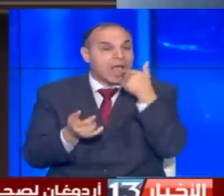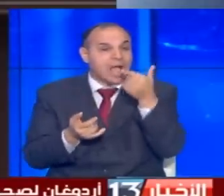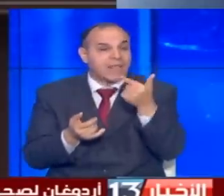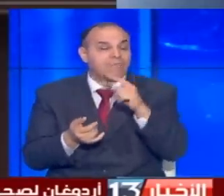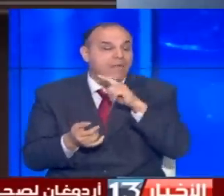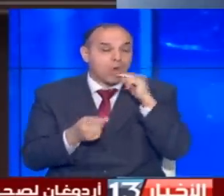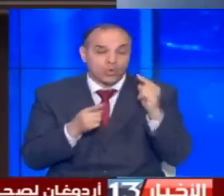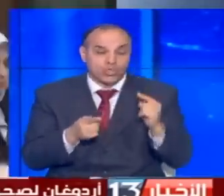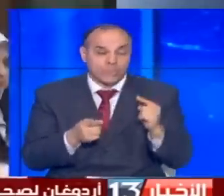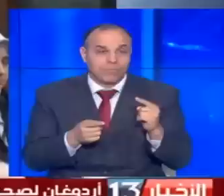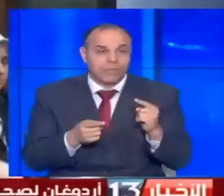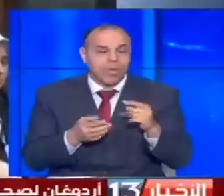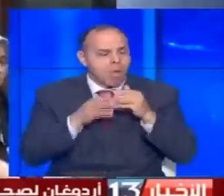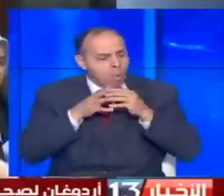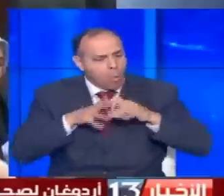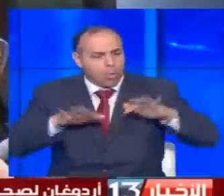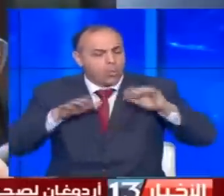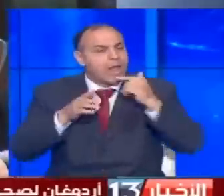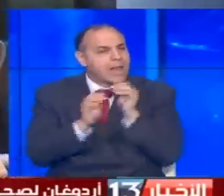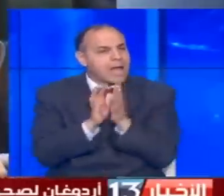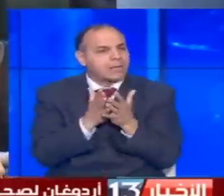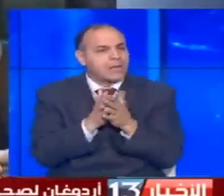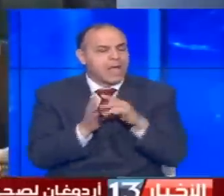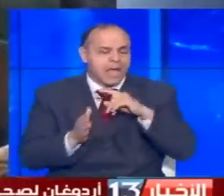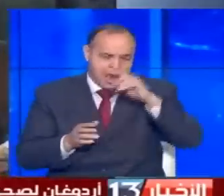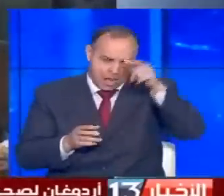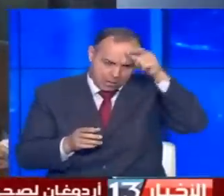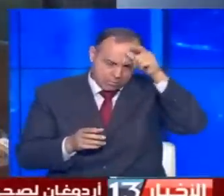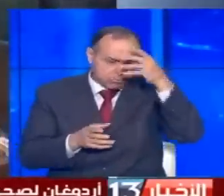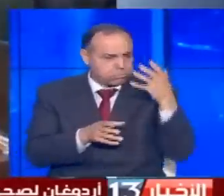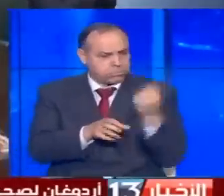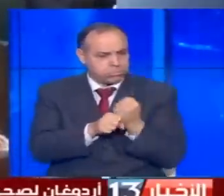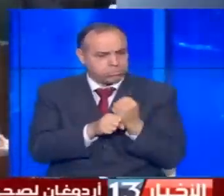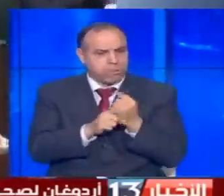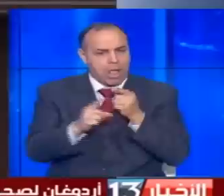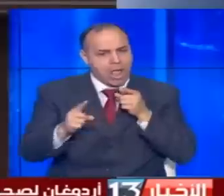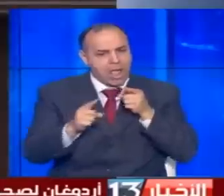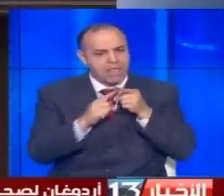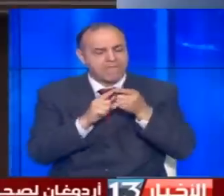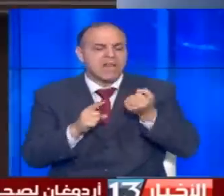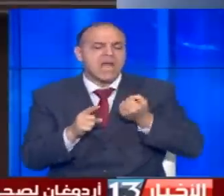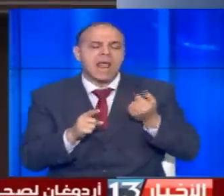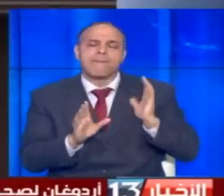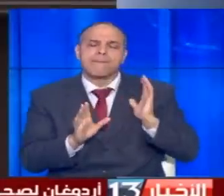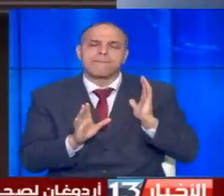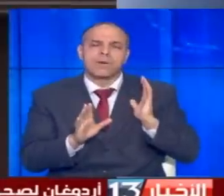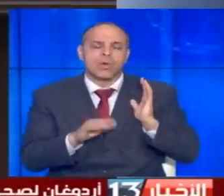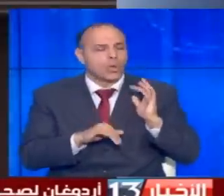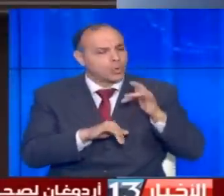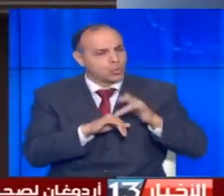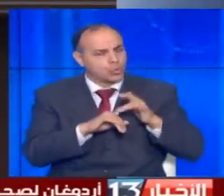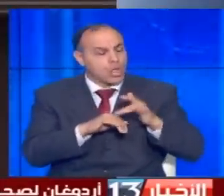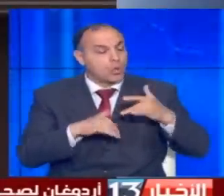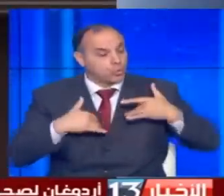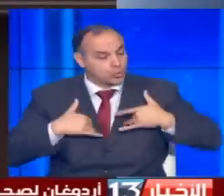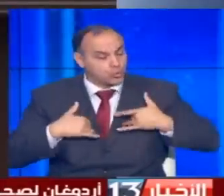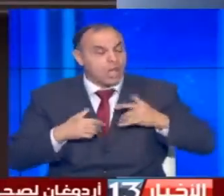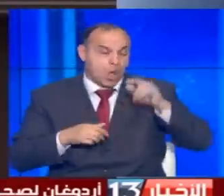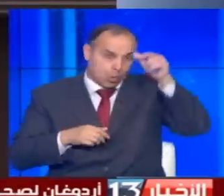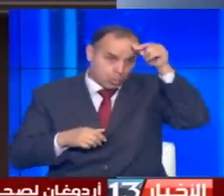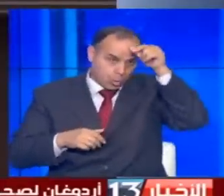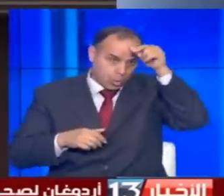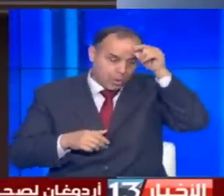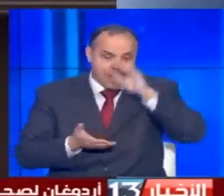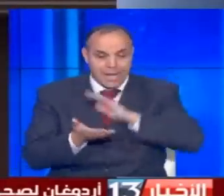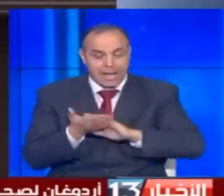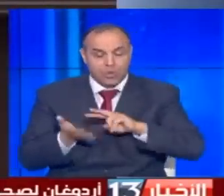واسعه الانتشار ان انقره تحتفظ بالحق في استهداف الارهابيين الذين يمثلون تهديدا لها من